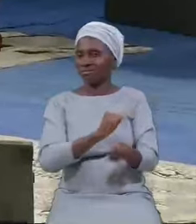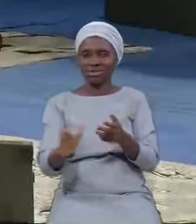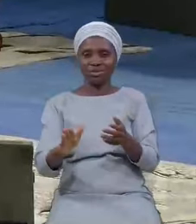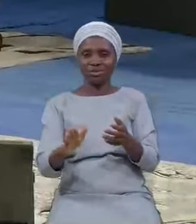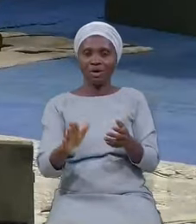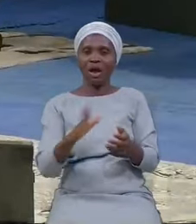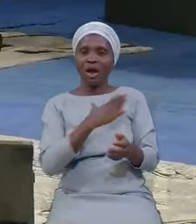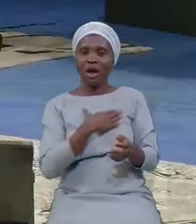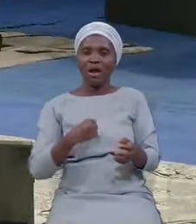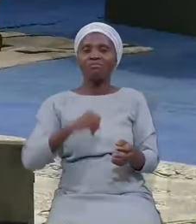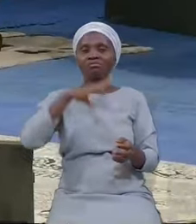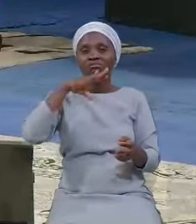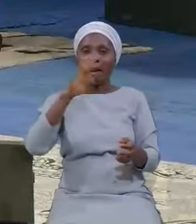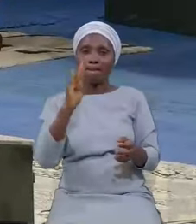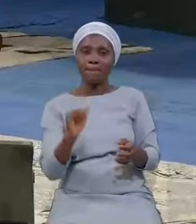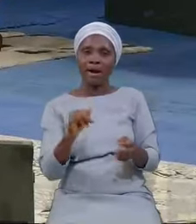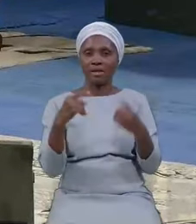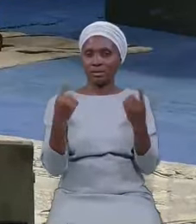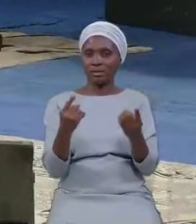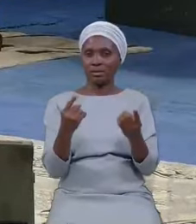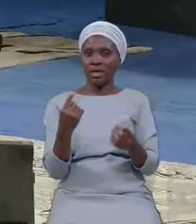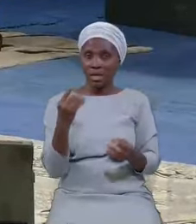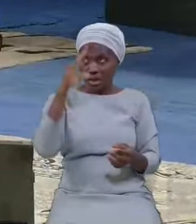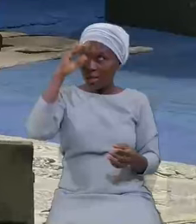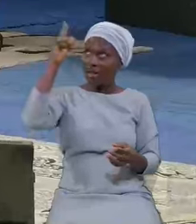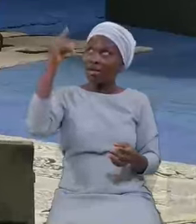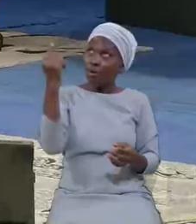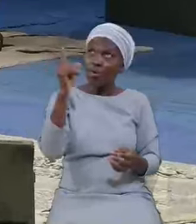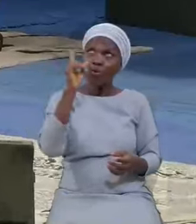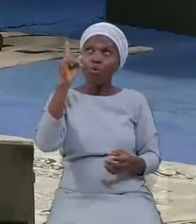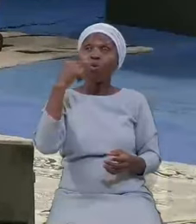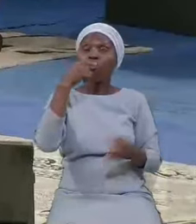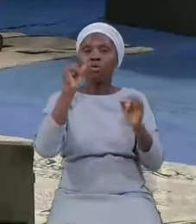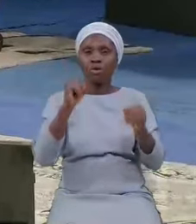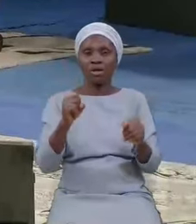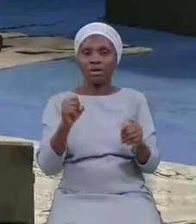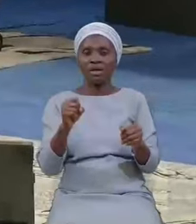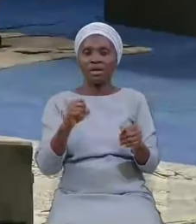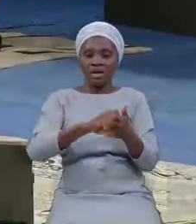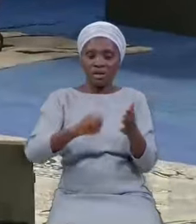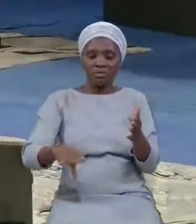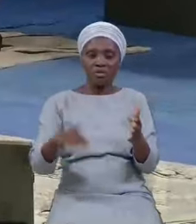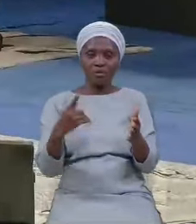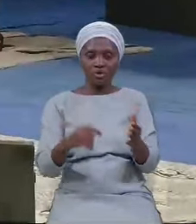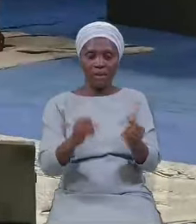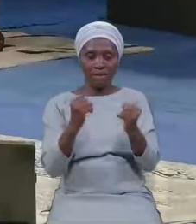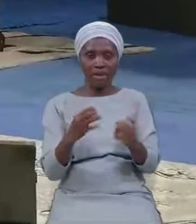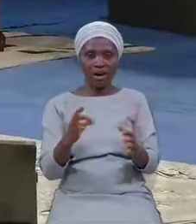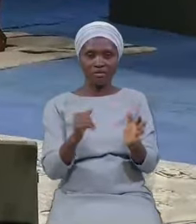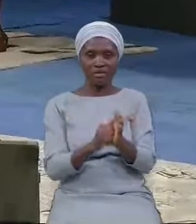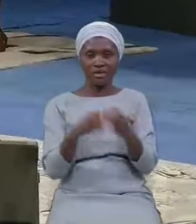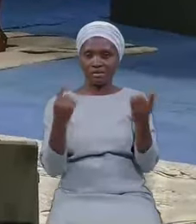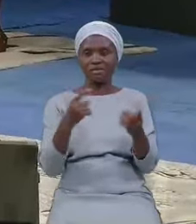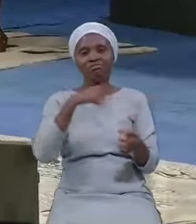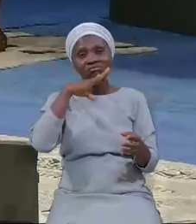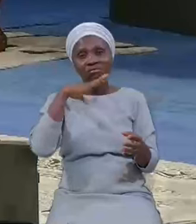seul qui peut ôter le pouvoir de ce péché, la pollution de ce péché,